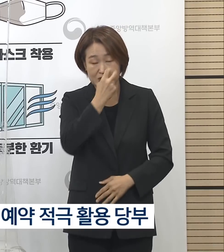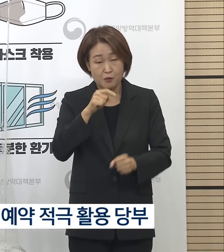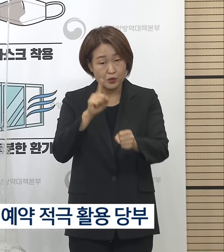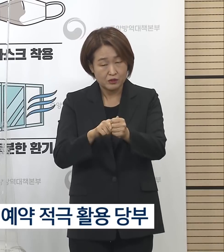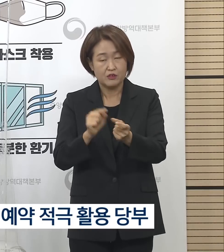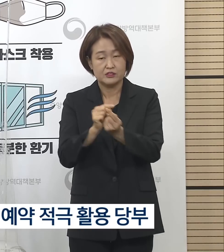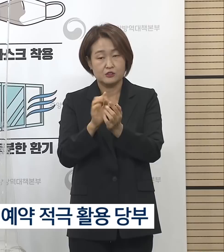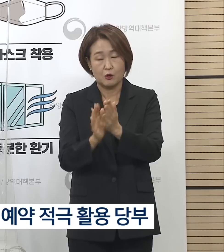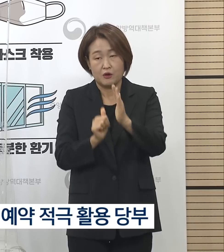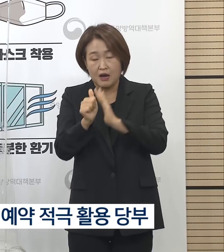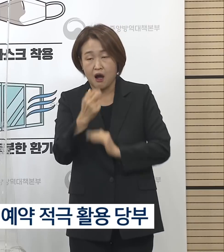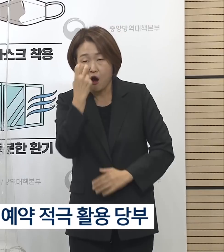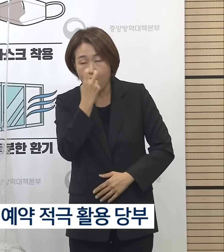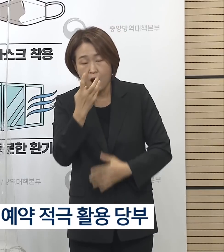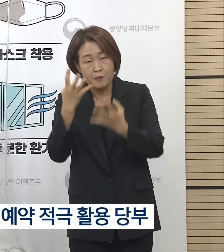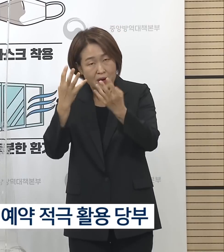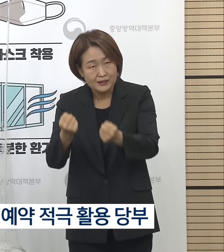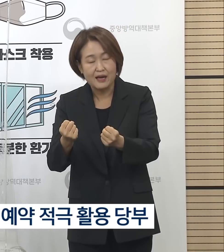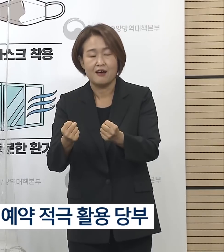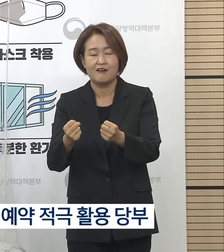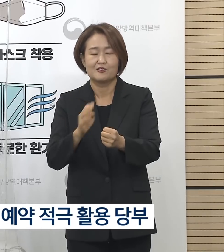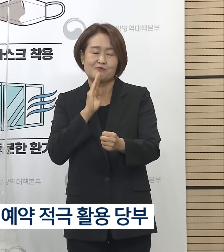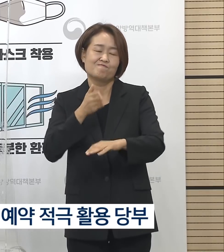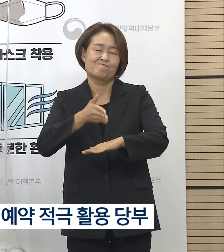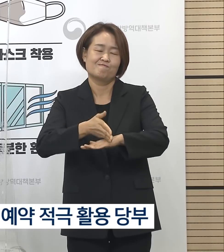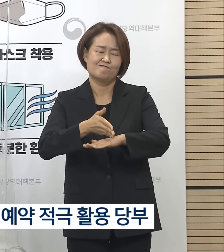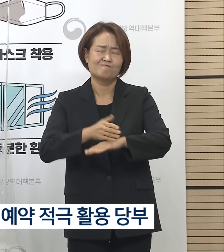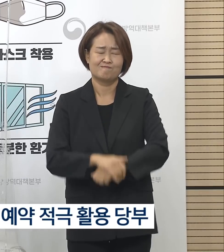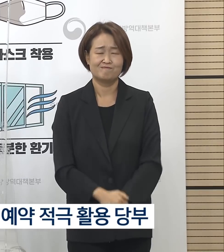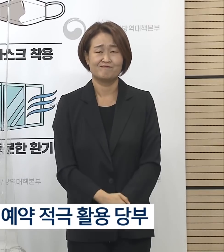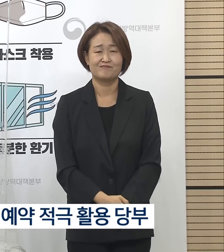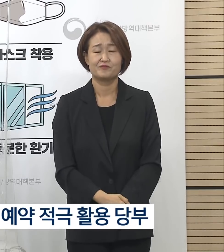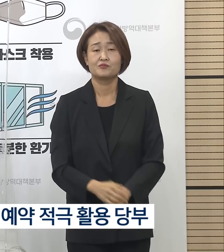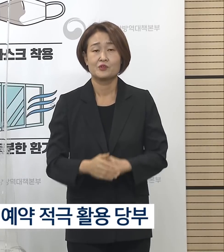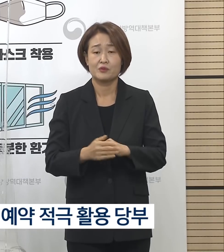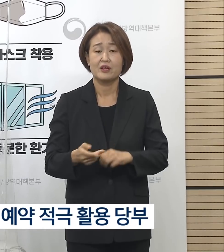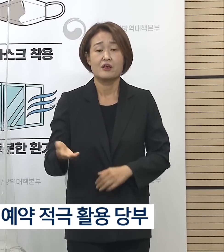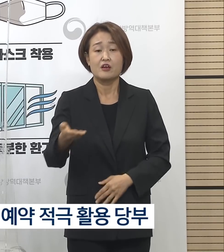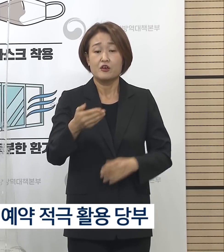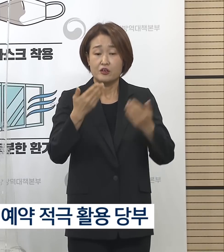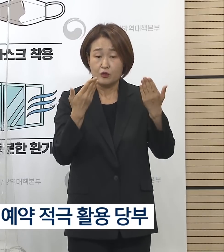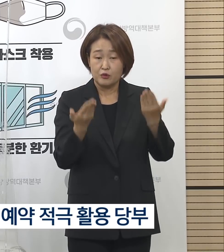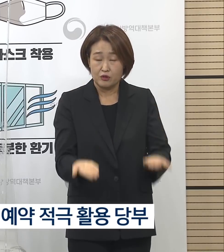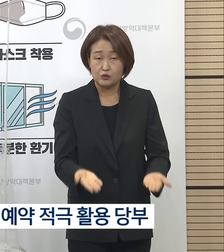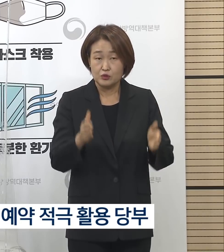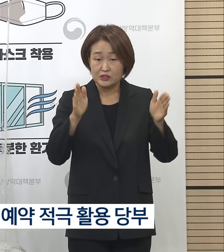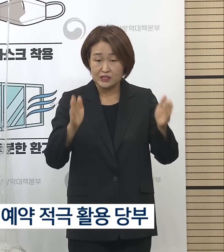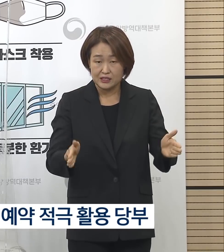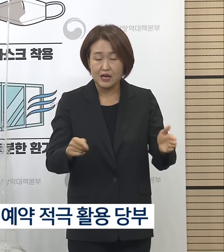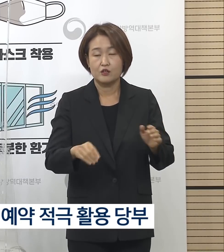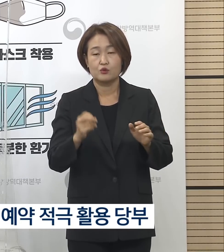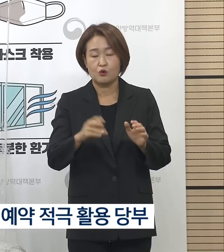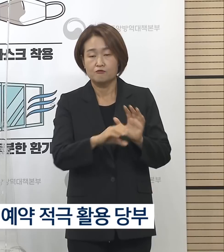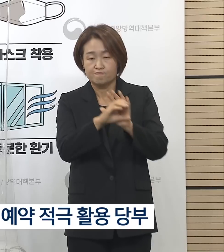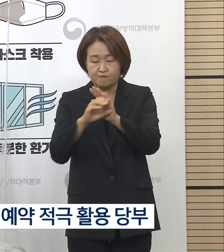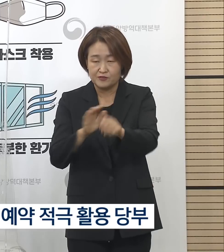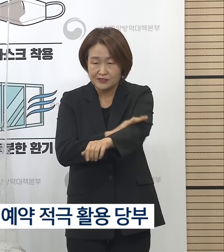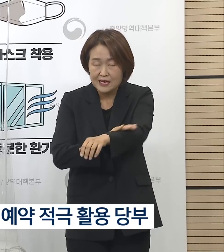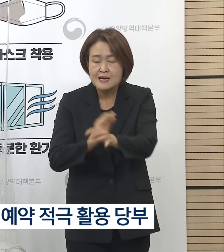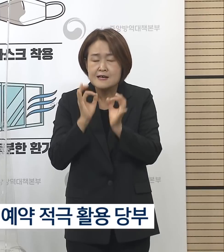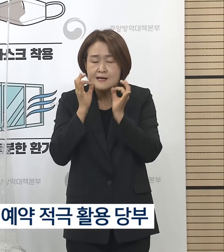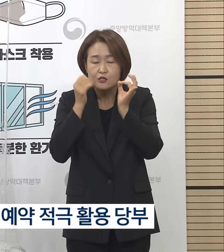측면도 있어 적극적으로 검사에 참여해 주신 국민들과 또 연휴 기간에 선별검사소에서 최선을 다해